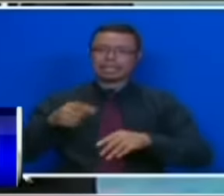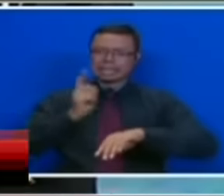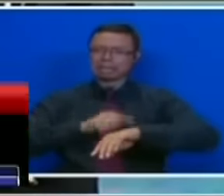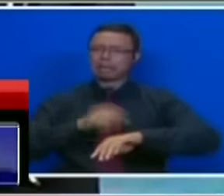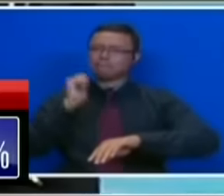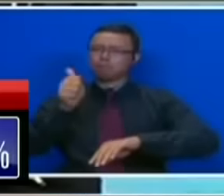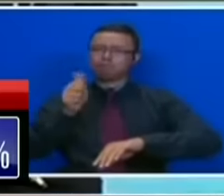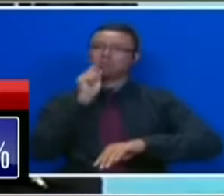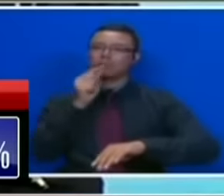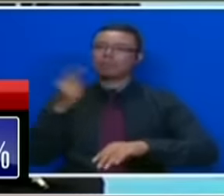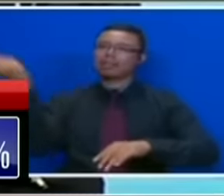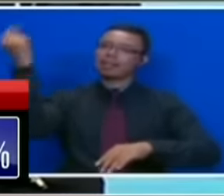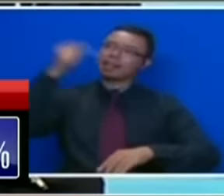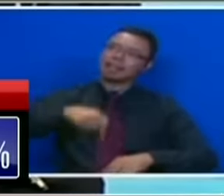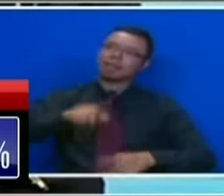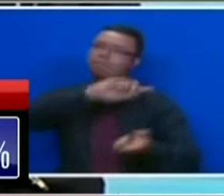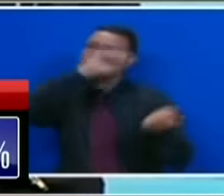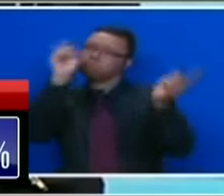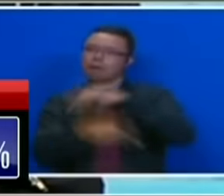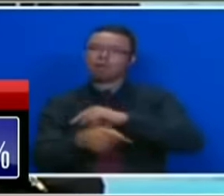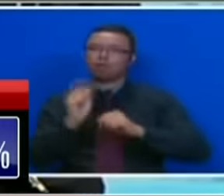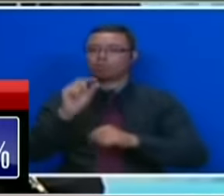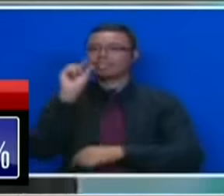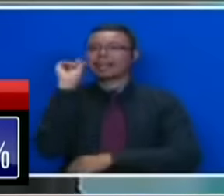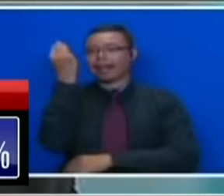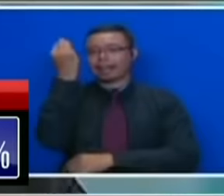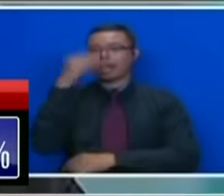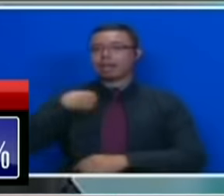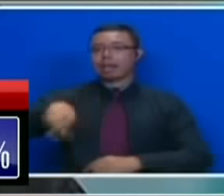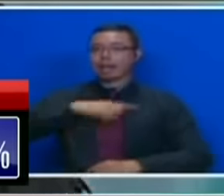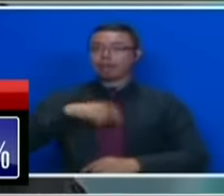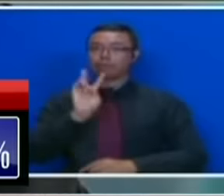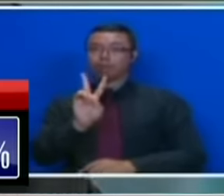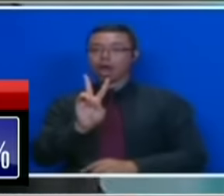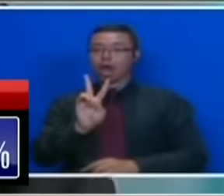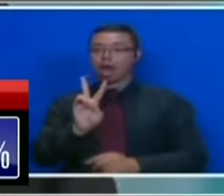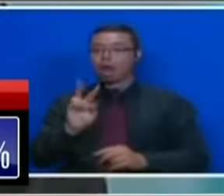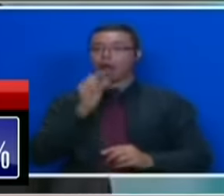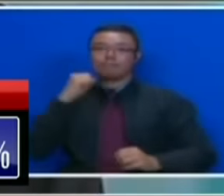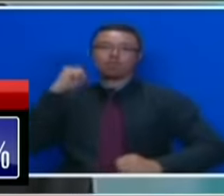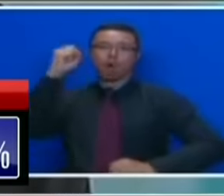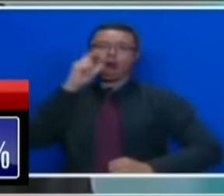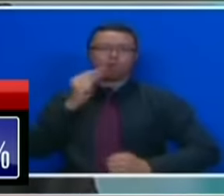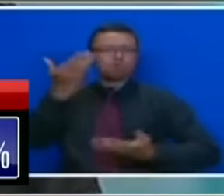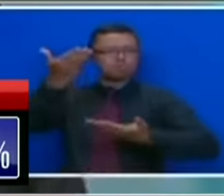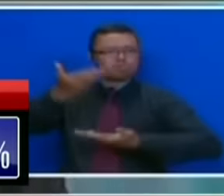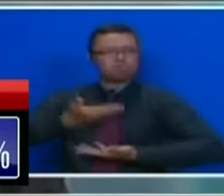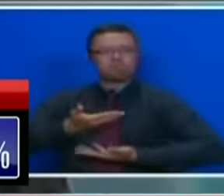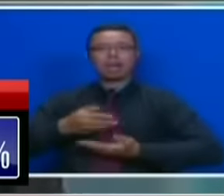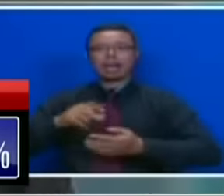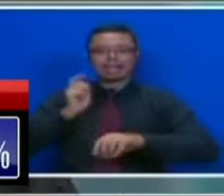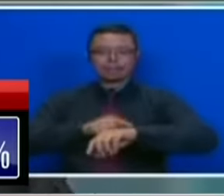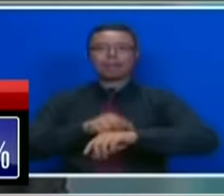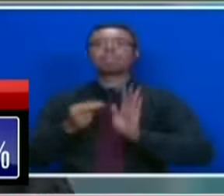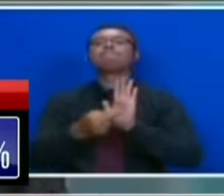baik untuk menghadirkan perubahan untuk Jakarta. Kami berdua berjuang untuk mendapatkan kesempatan membuktikan